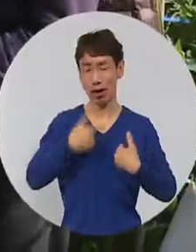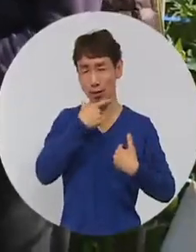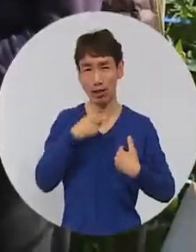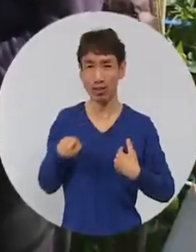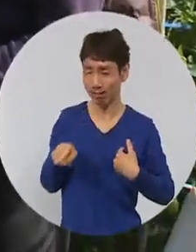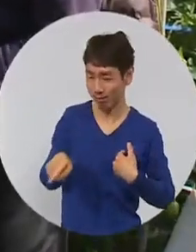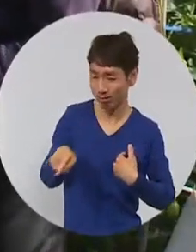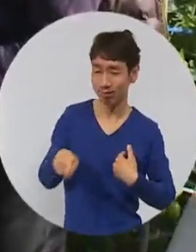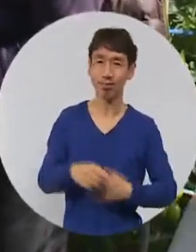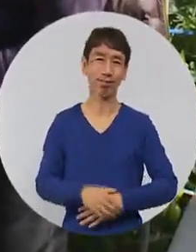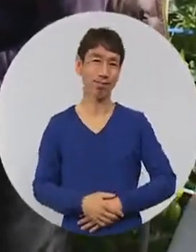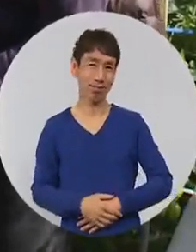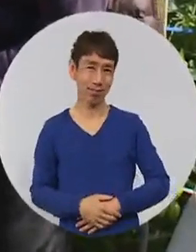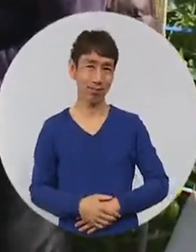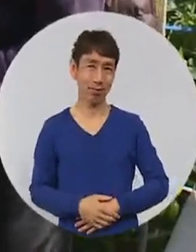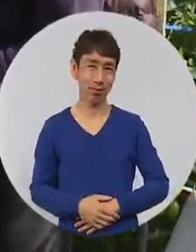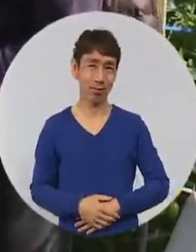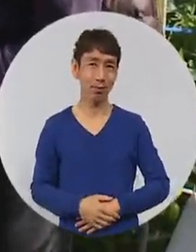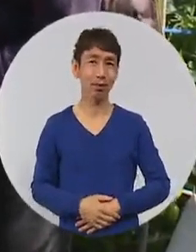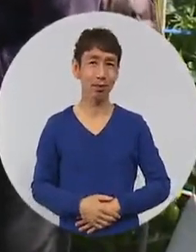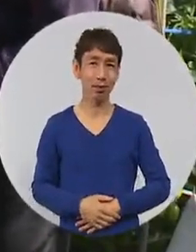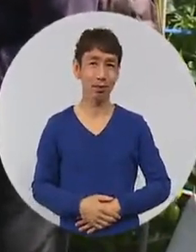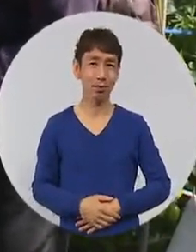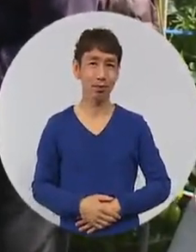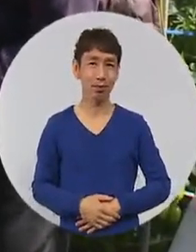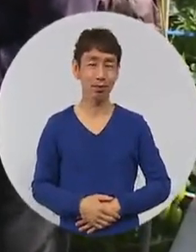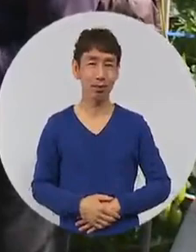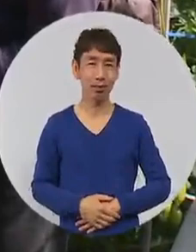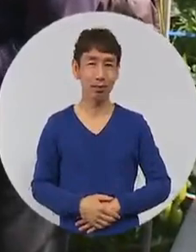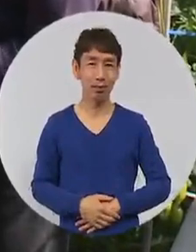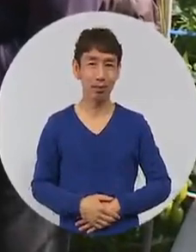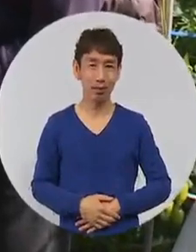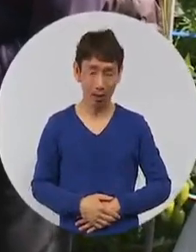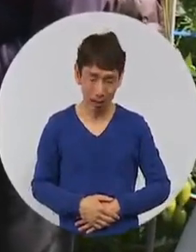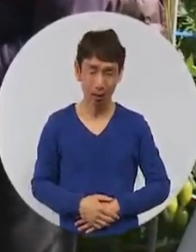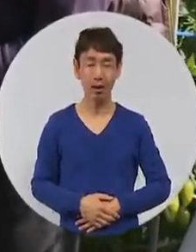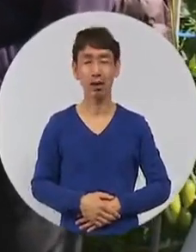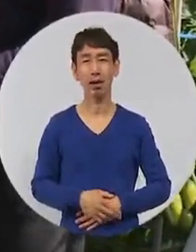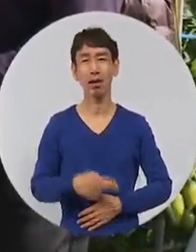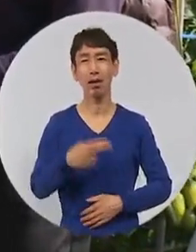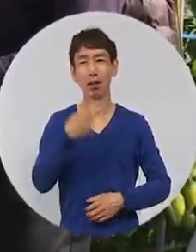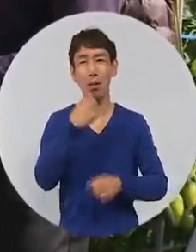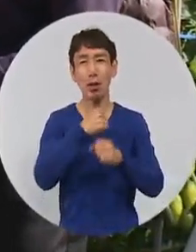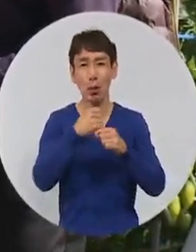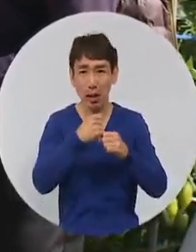出回って生鮮で出てるようなやつは、食べそうになっちゃった、ブヨブヨ